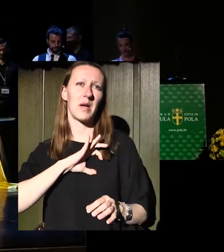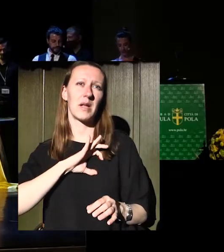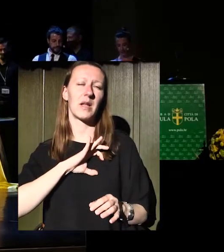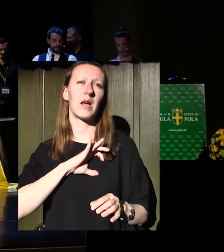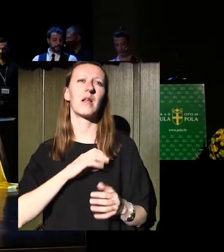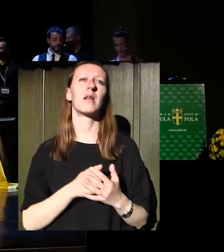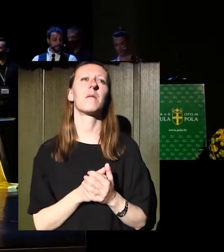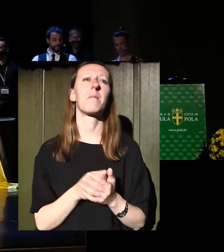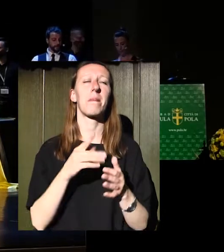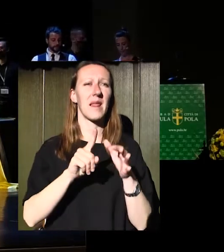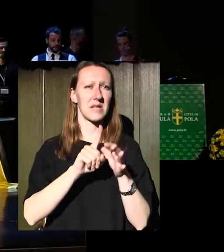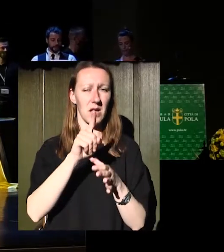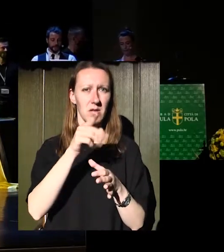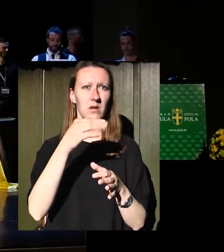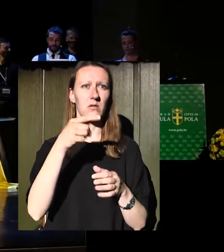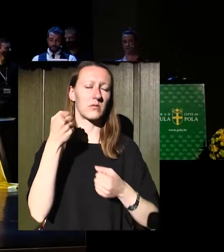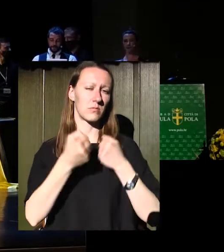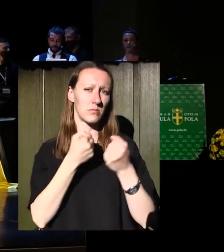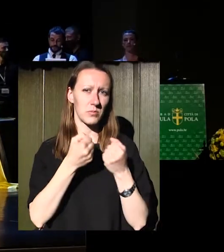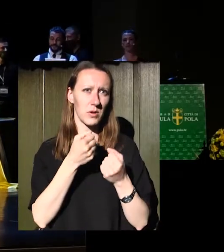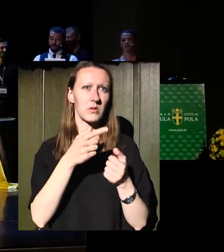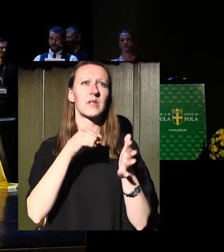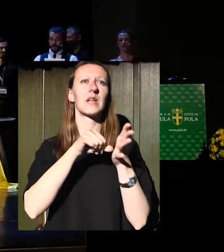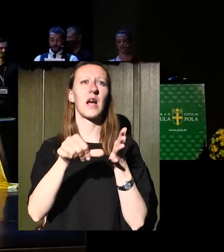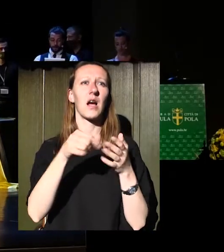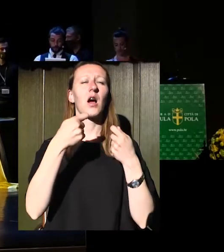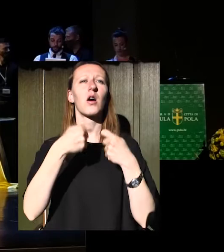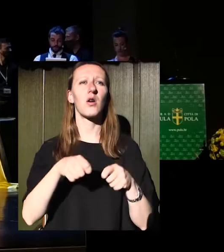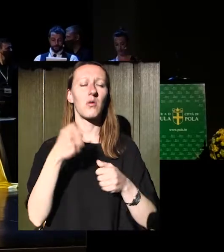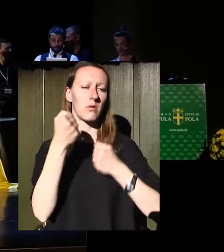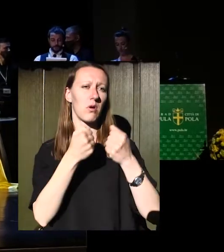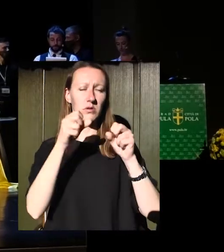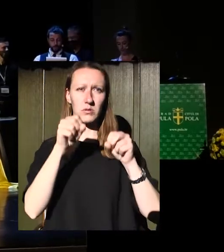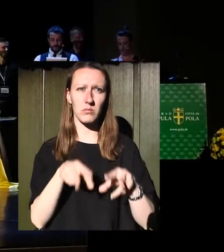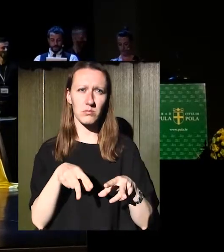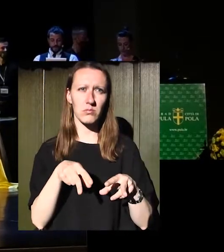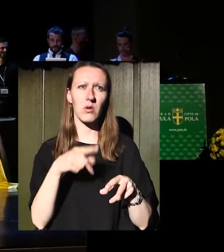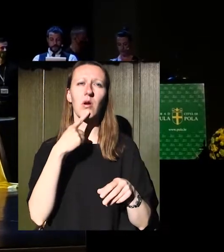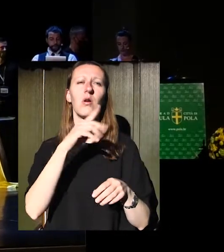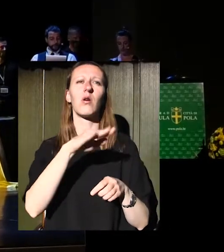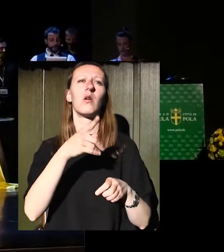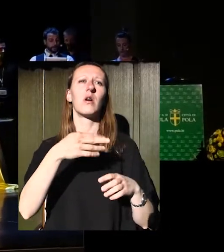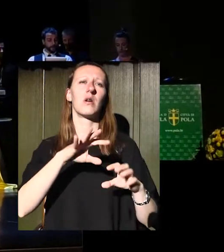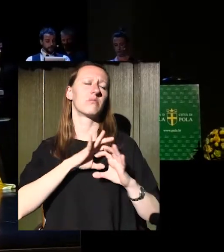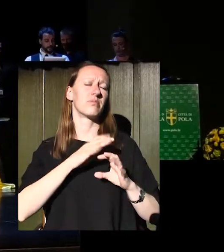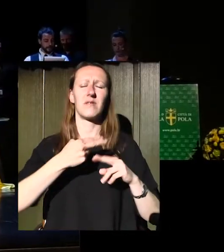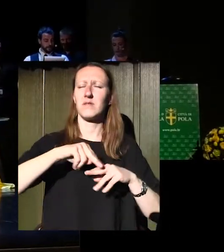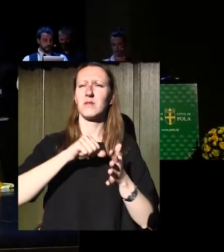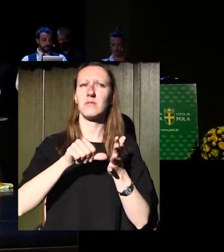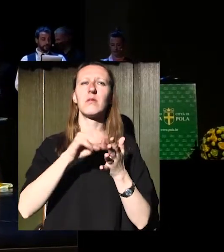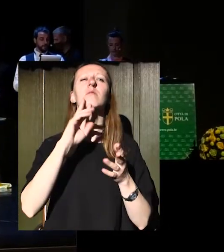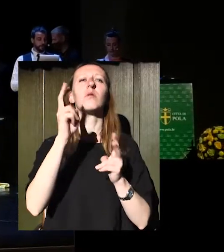medalja. Per i meriti e i risultati nel campo della box si premia il club di box Pula, che è il più titolato della